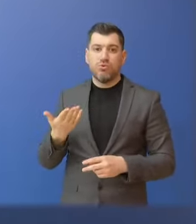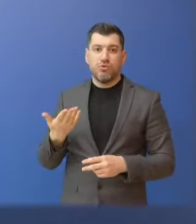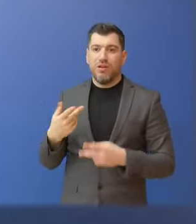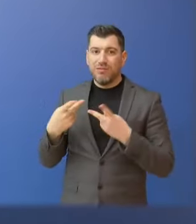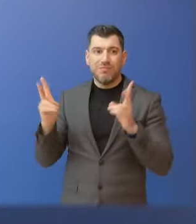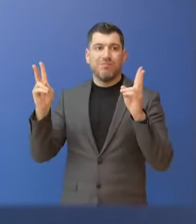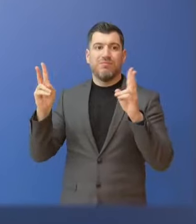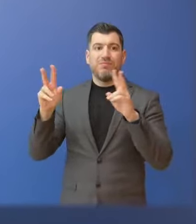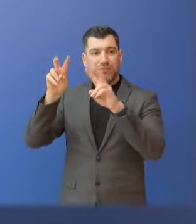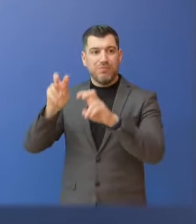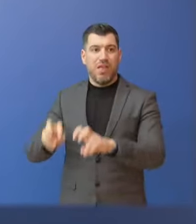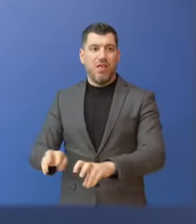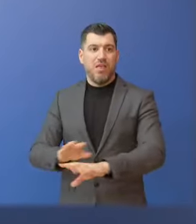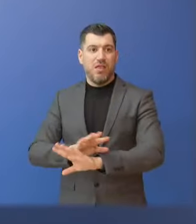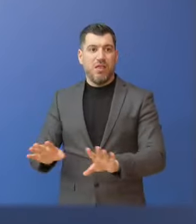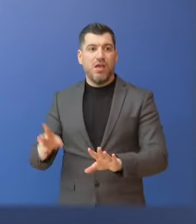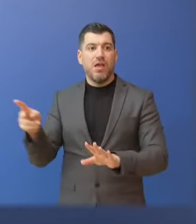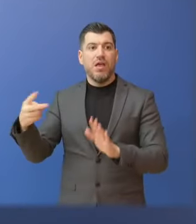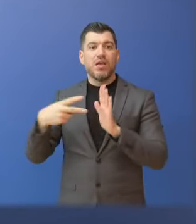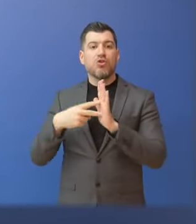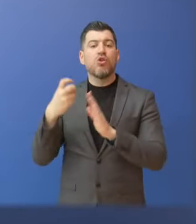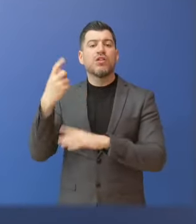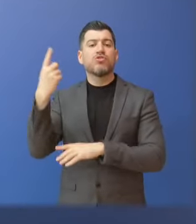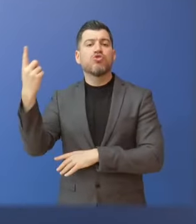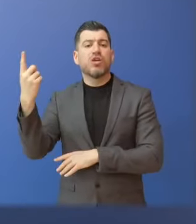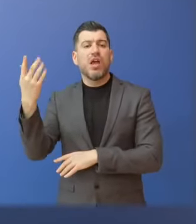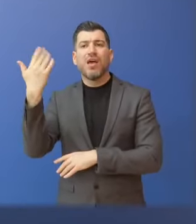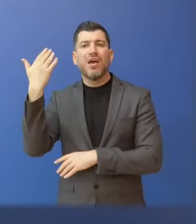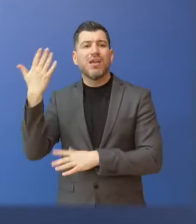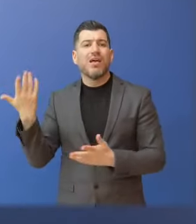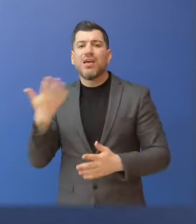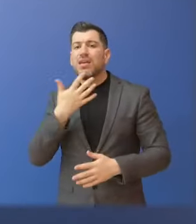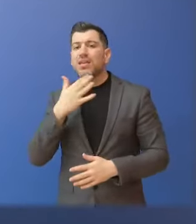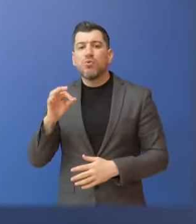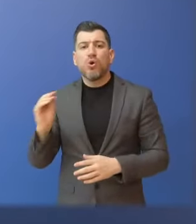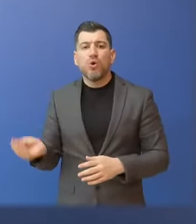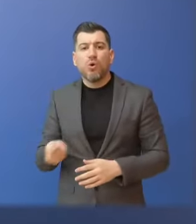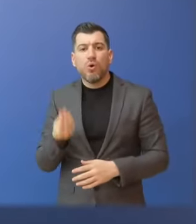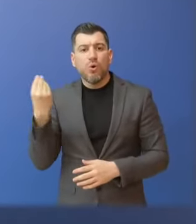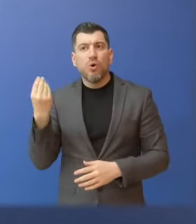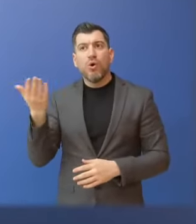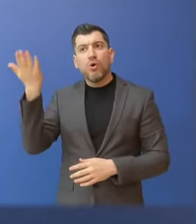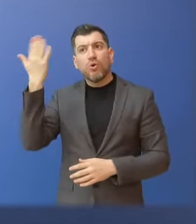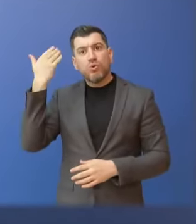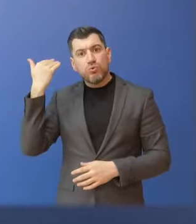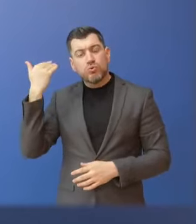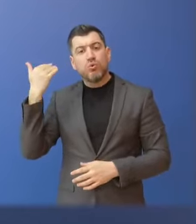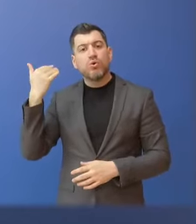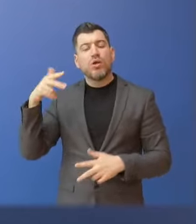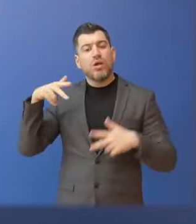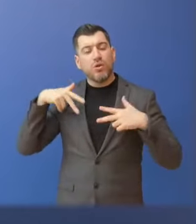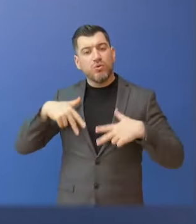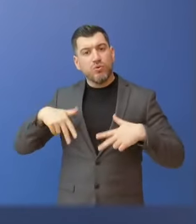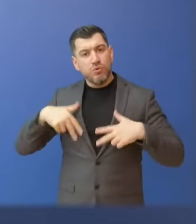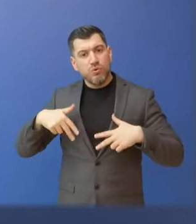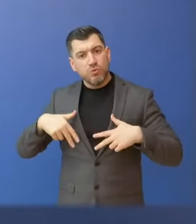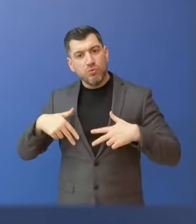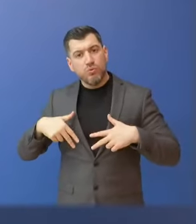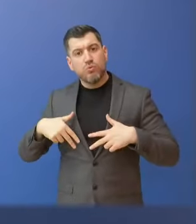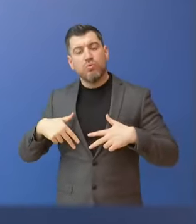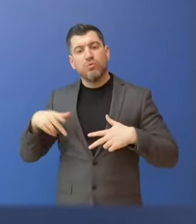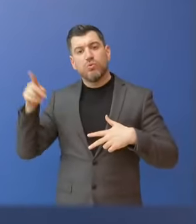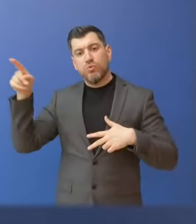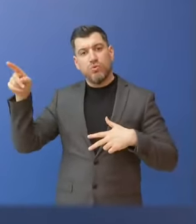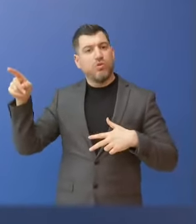ε μιλάει για το 2021 γιατί συνέβει αυτό ξέρουμε ότι το μέγαρο μαξίμου ήταν ακόμη αρμόδιο γ αυτό και αν έχετε μία απάντηση για τα